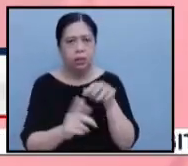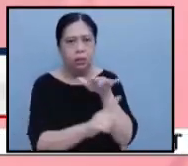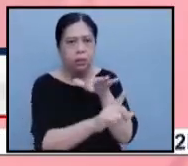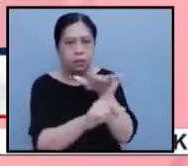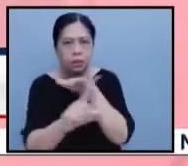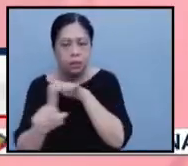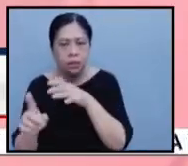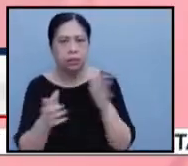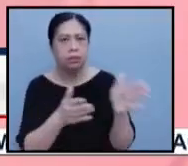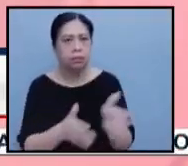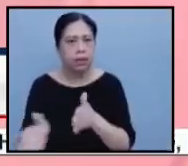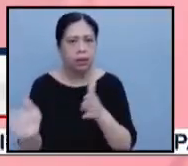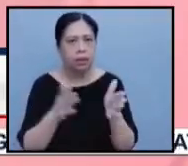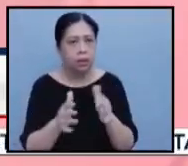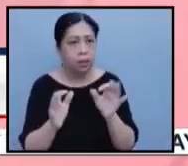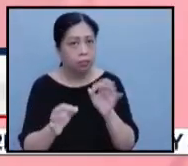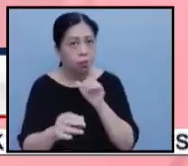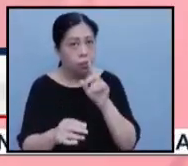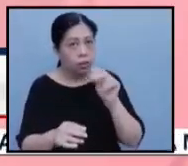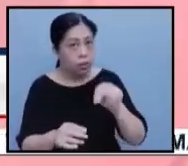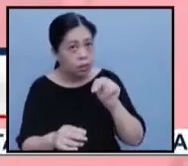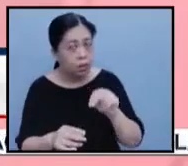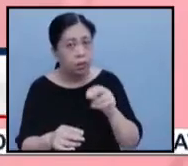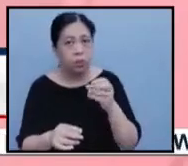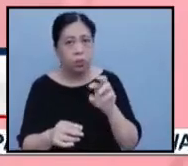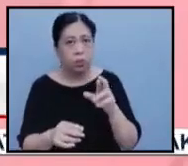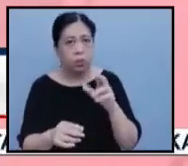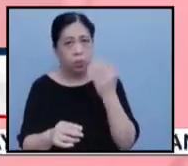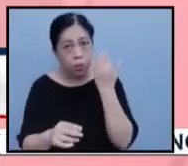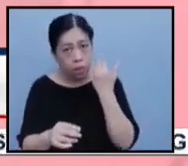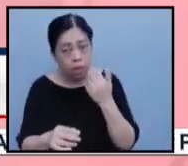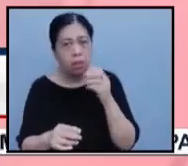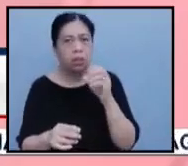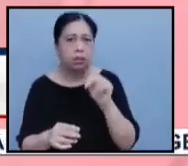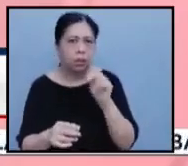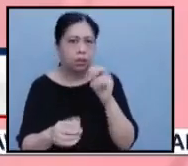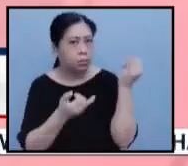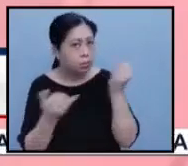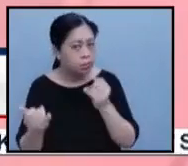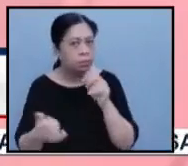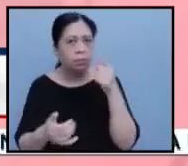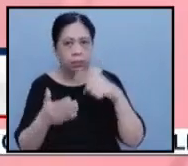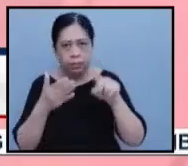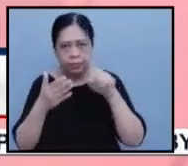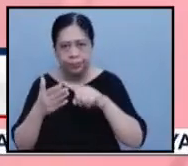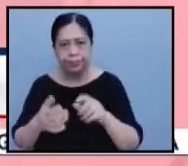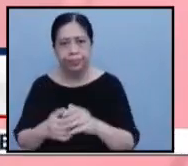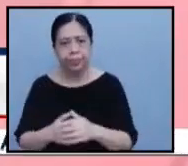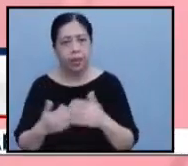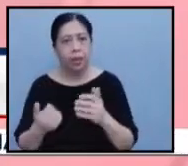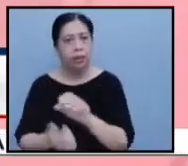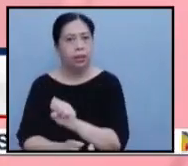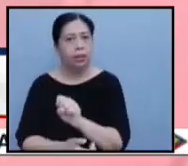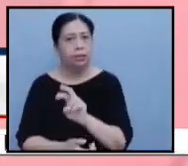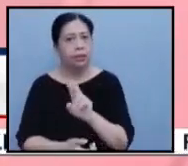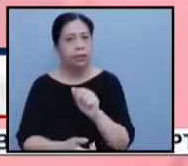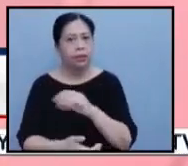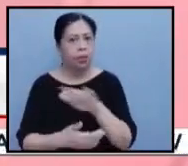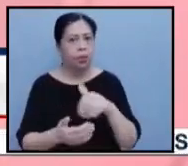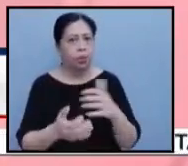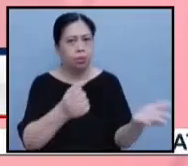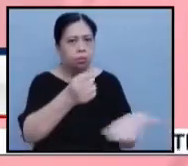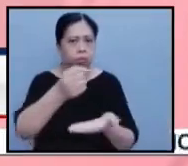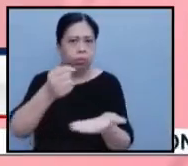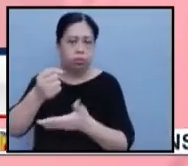kung Talaga bang kukulang tayo or Talaga bang kailangan mag-angkat sa ngayon inilaan ng sra ang lahat ng aanihin at